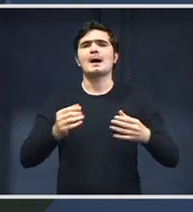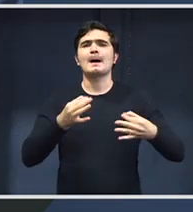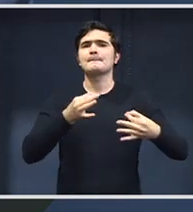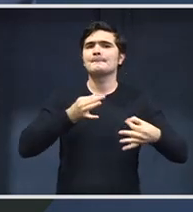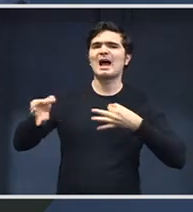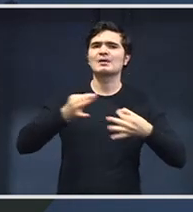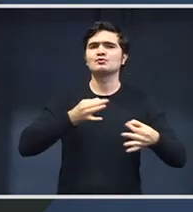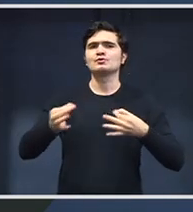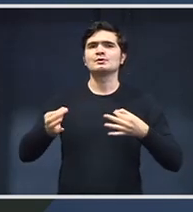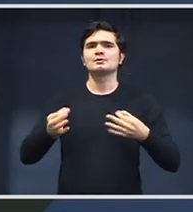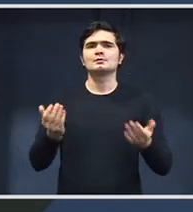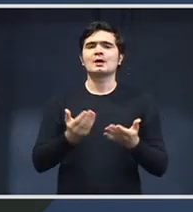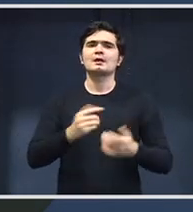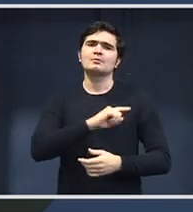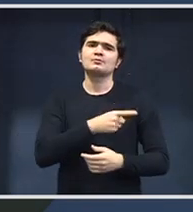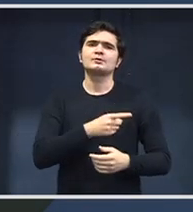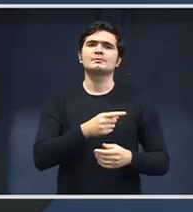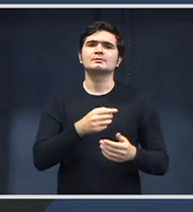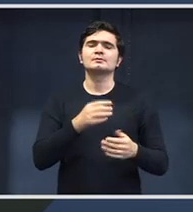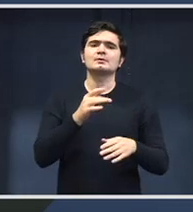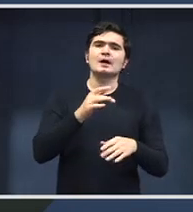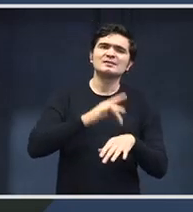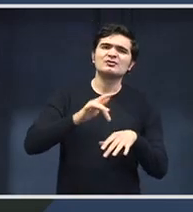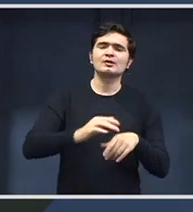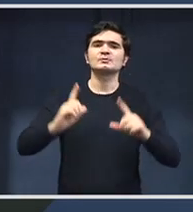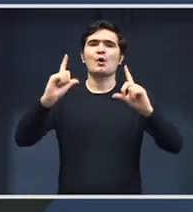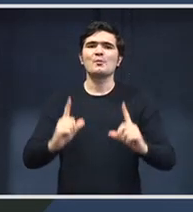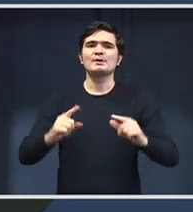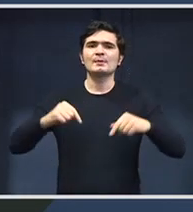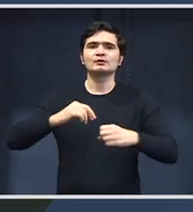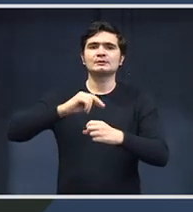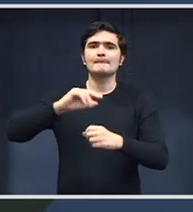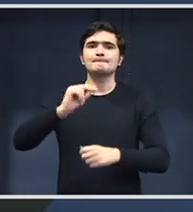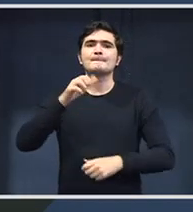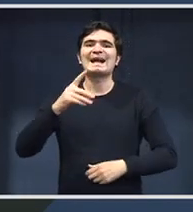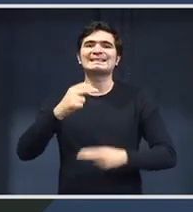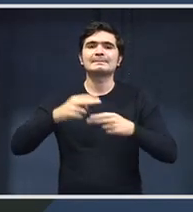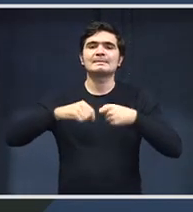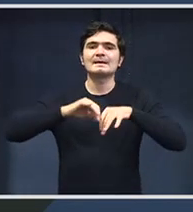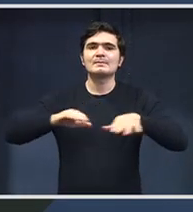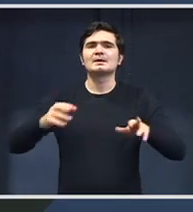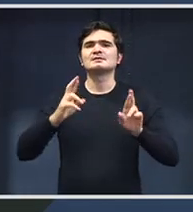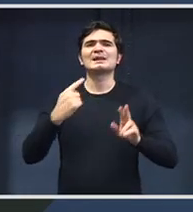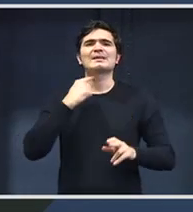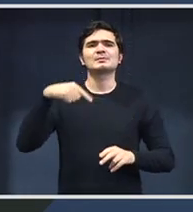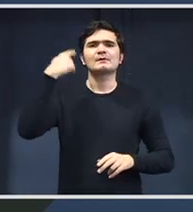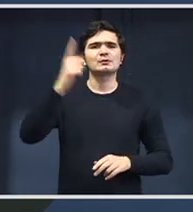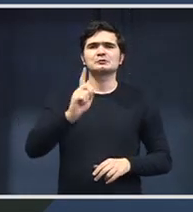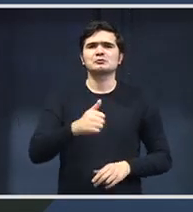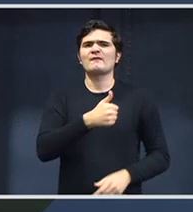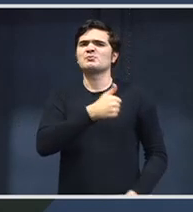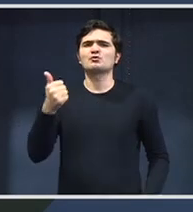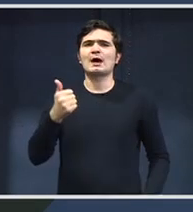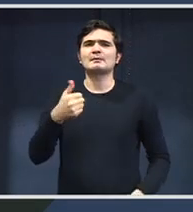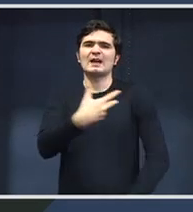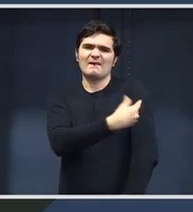planului prin care putem să încercăm să oprim această pandemie. Deci, sper ca de săptămâna viitoare să nu fie doar o conferință de presă doar a CNCAF, să fie și